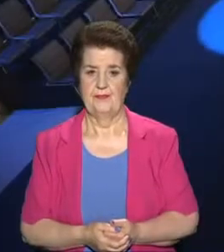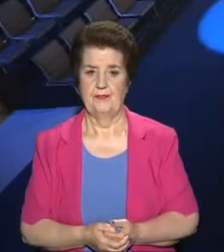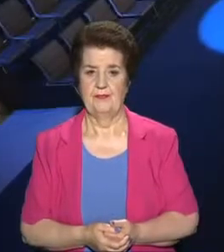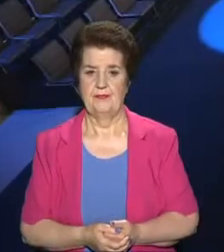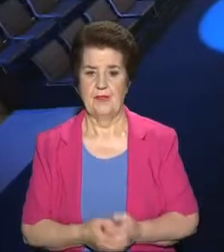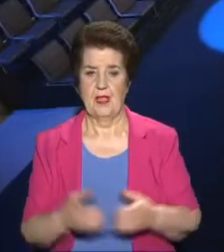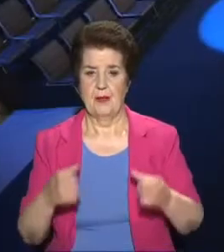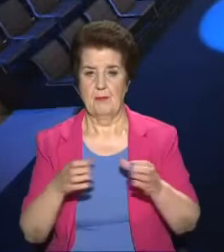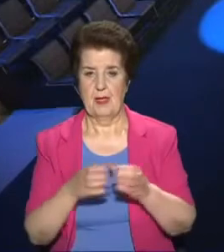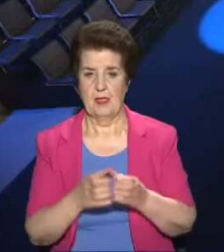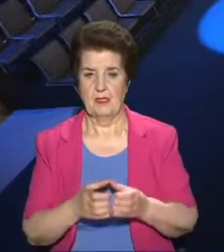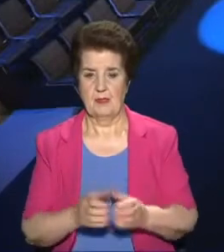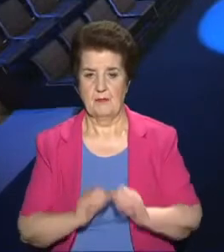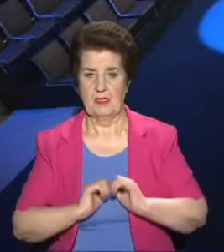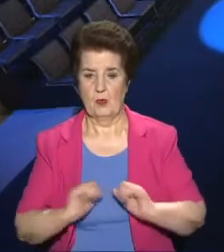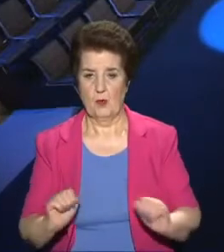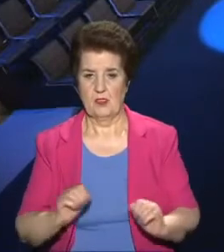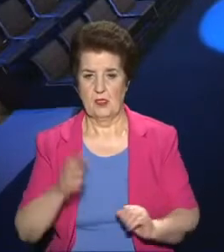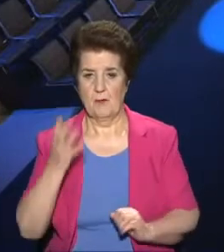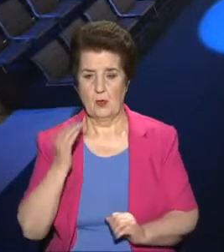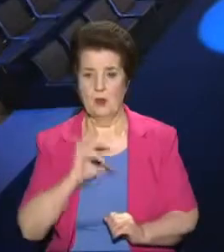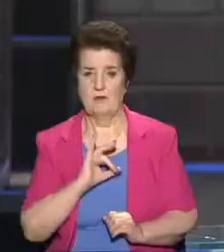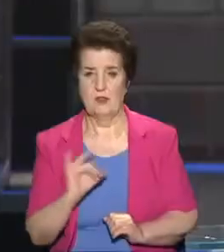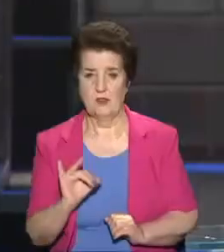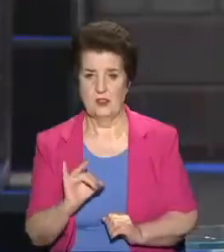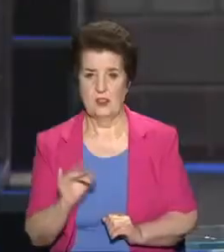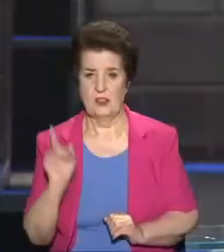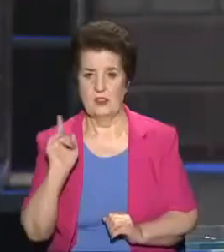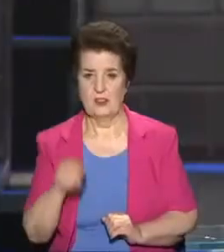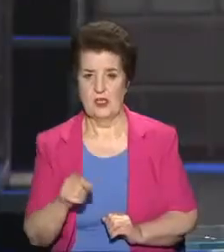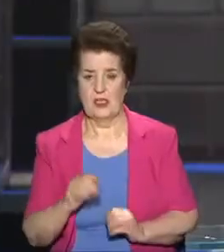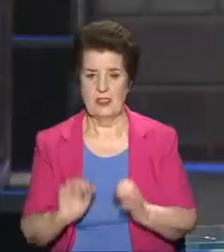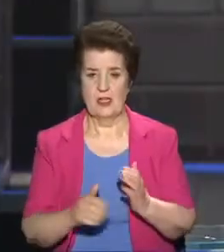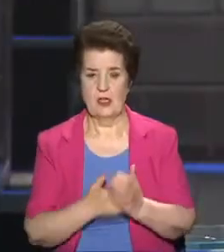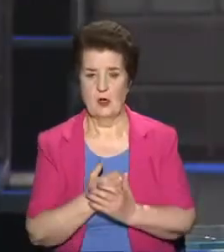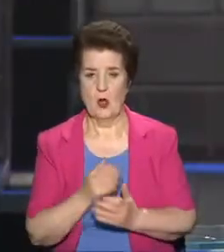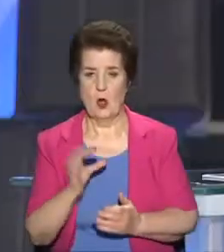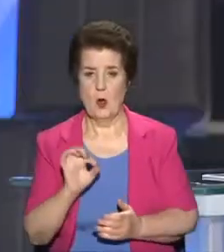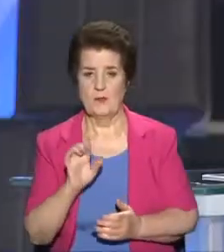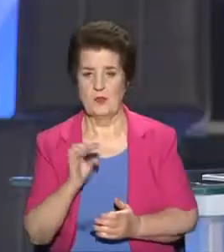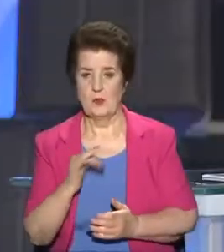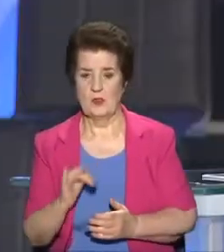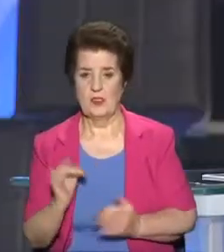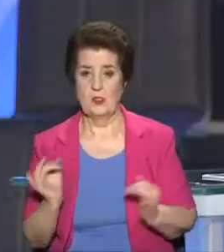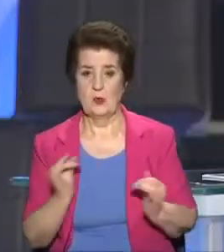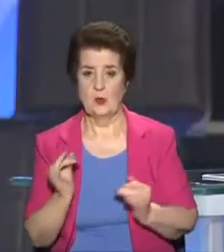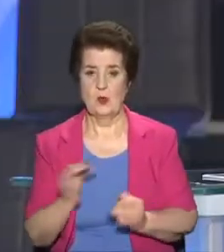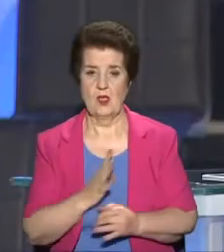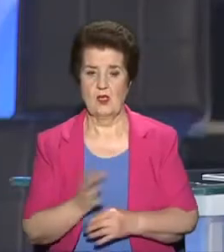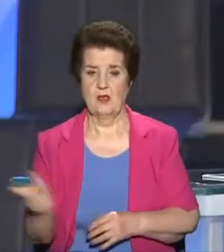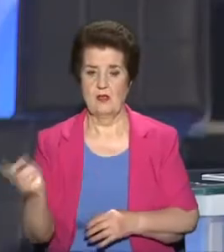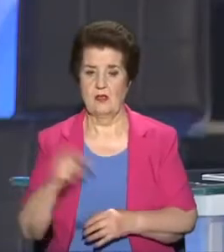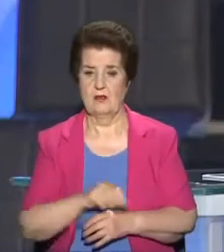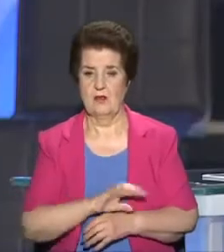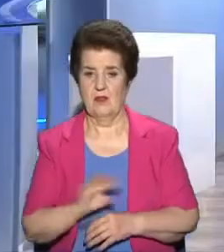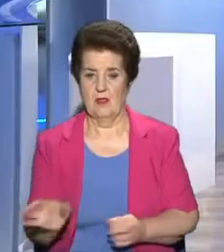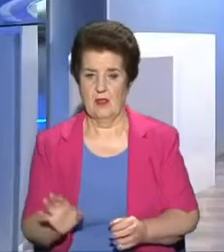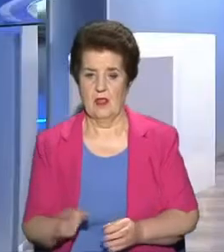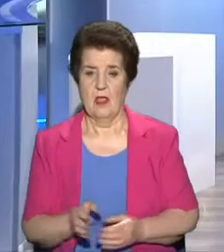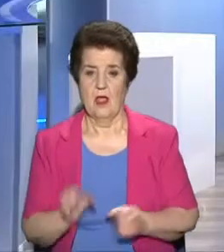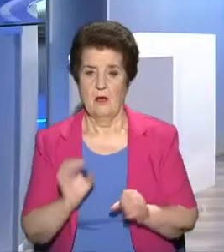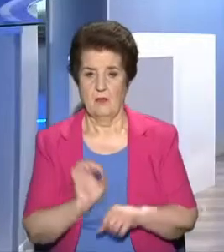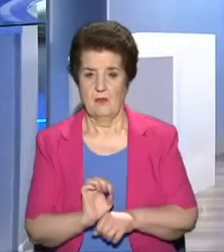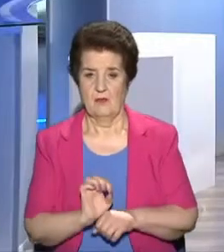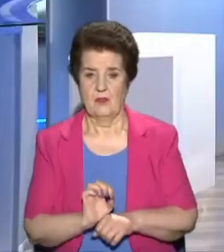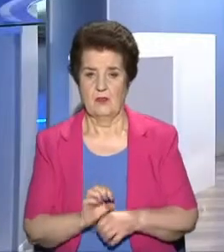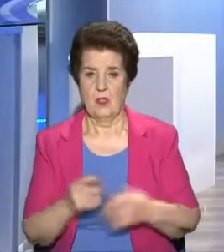Partidul patrioții Moldovei dar și cei de la noua obține istorică însă aceștia nu au dat cursivitatea astfel timpul alocat de